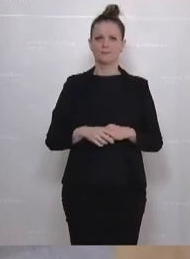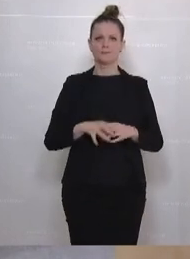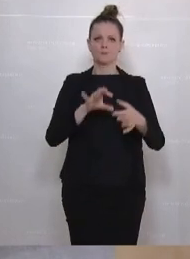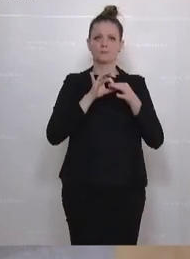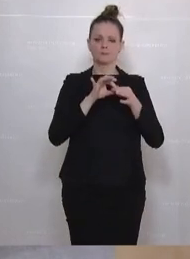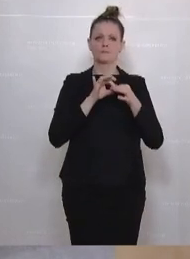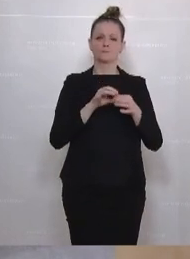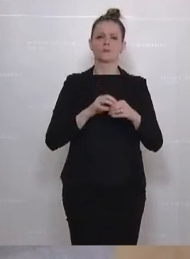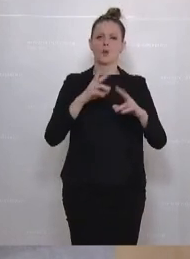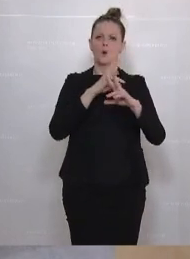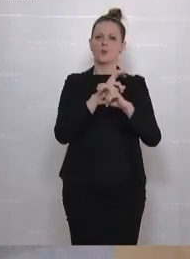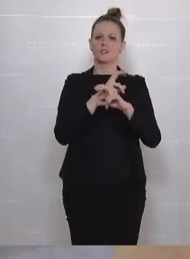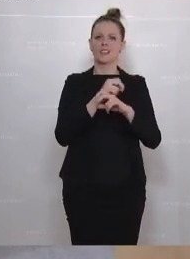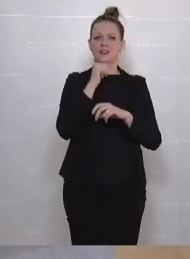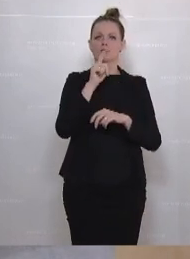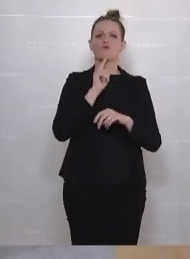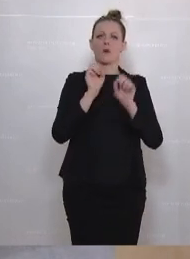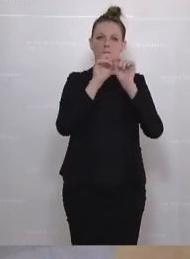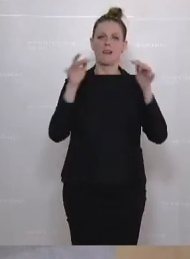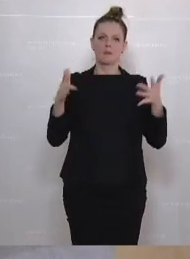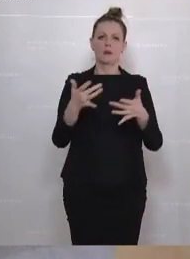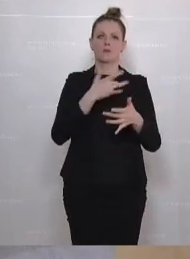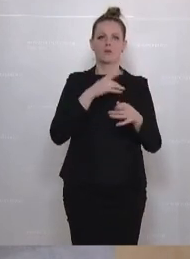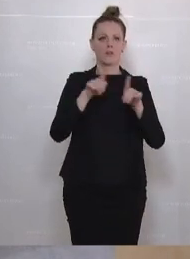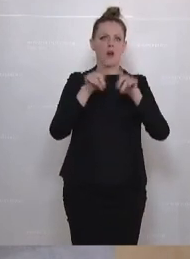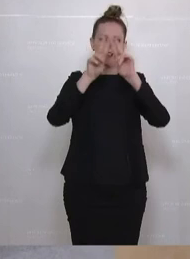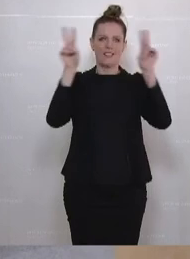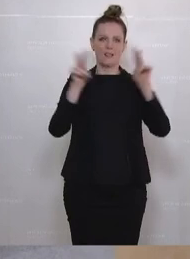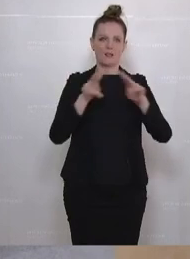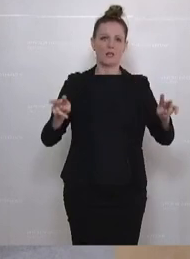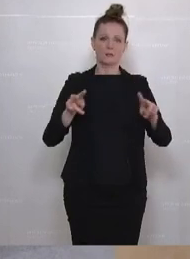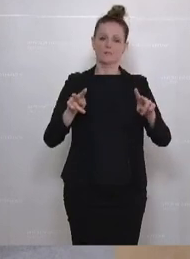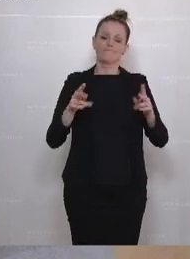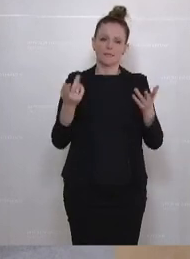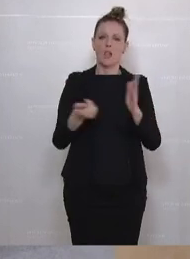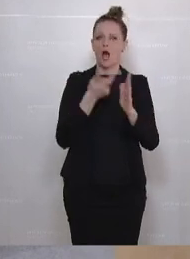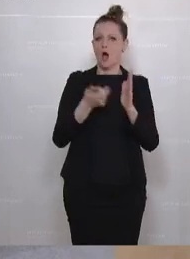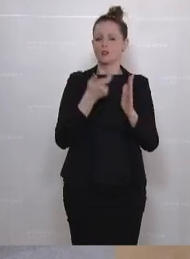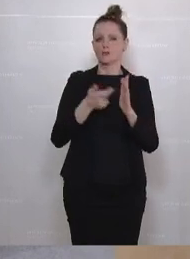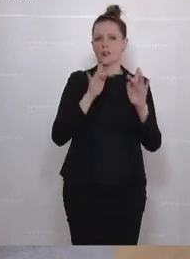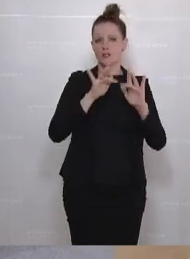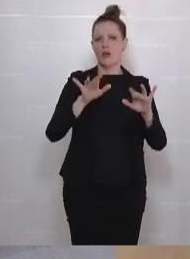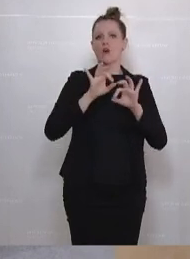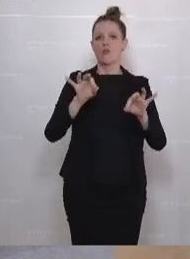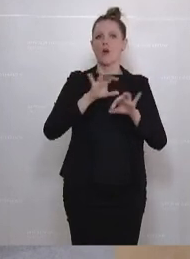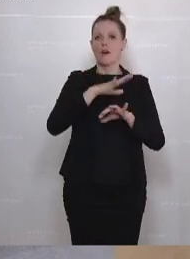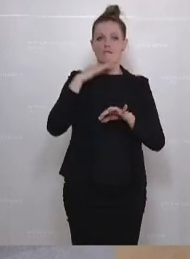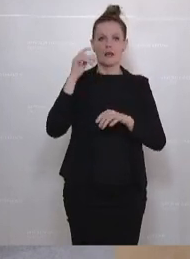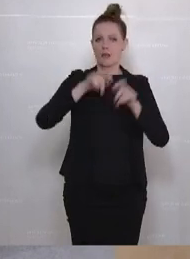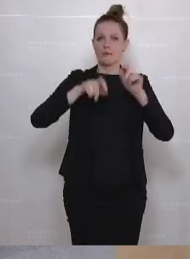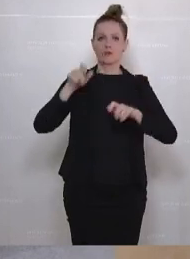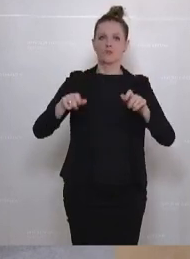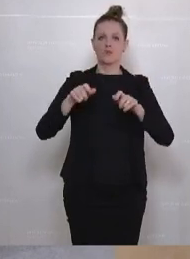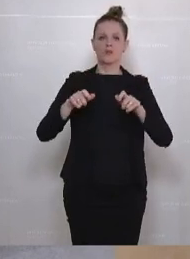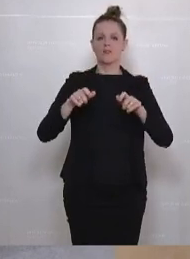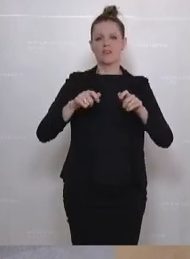betrifft uns in Österreich ja nicht nur die Pandemie, sondern auch international. Das bringt natürlich Herausforderungen auch für viele Menschen, die jetzt in Schwellen-